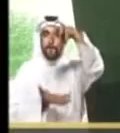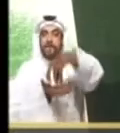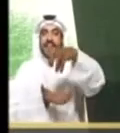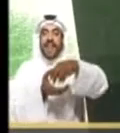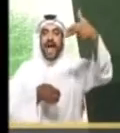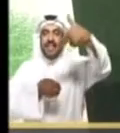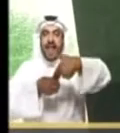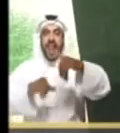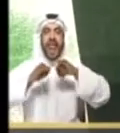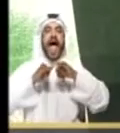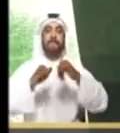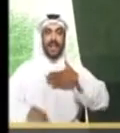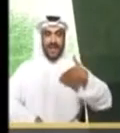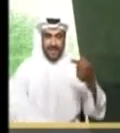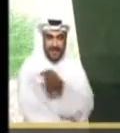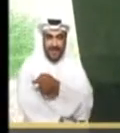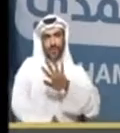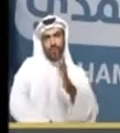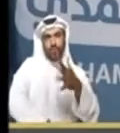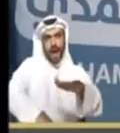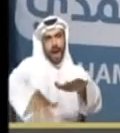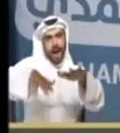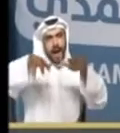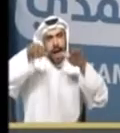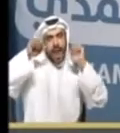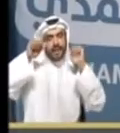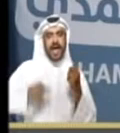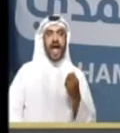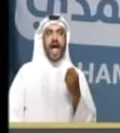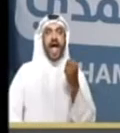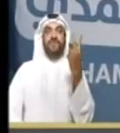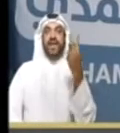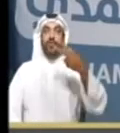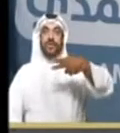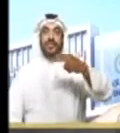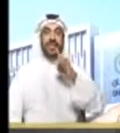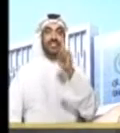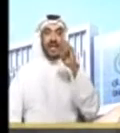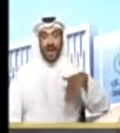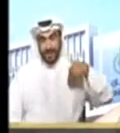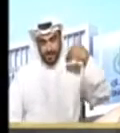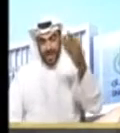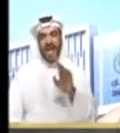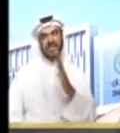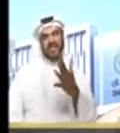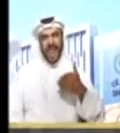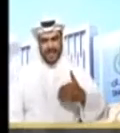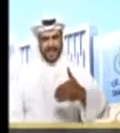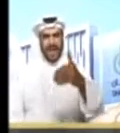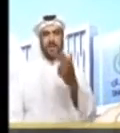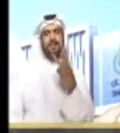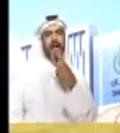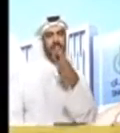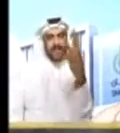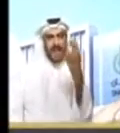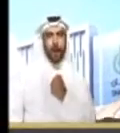فمن المتوقع الانتهاء من المستشفى بحلول عام 2020. وهذا المستشفى اليوم